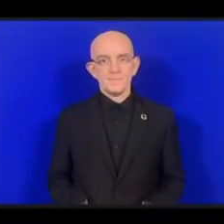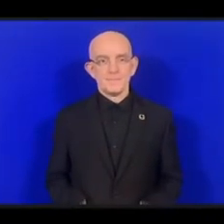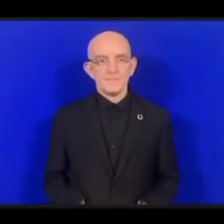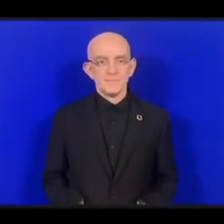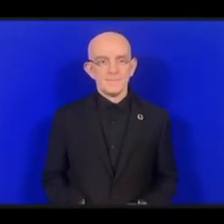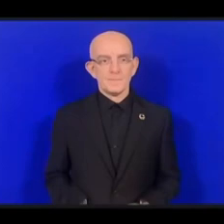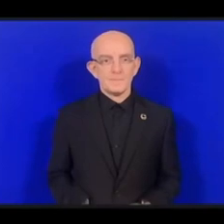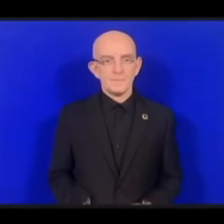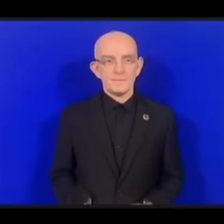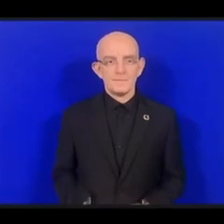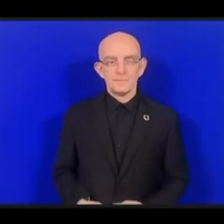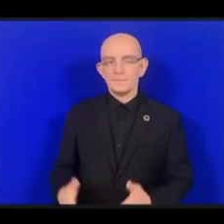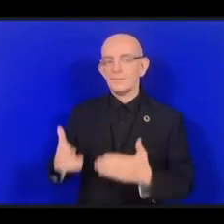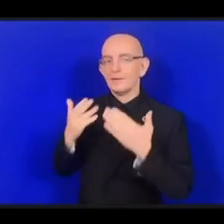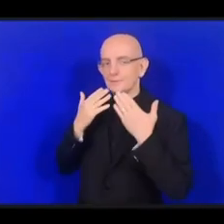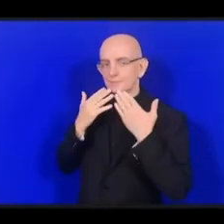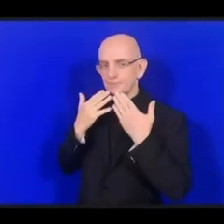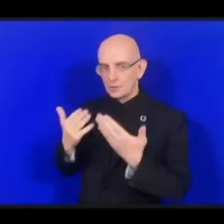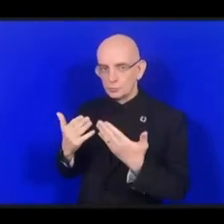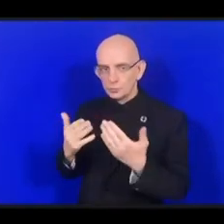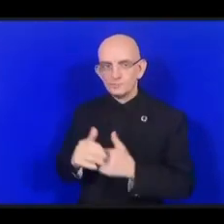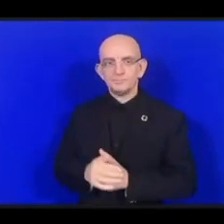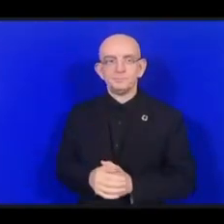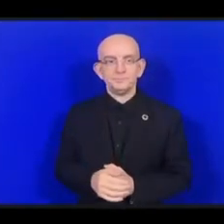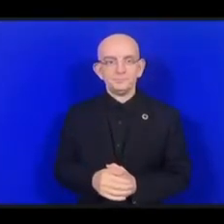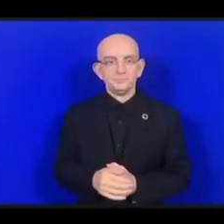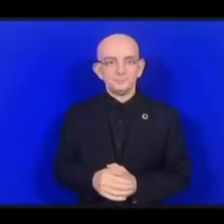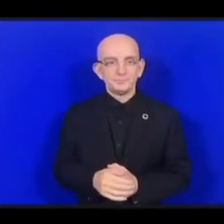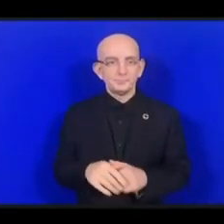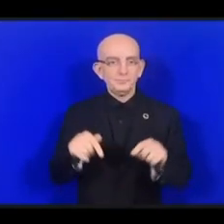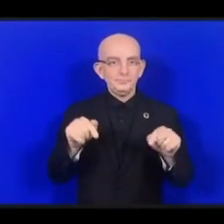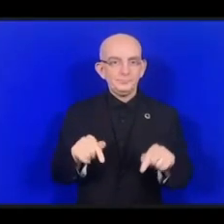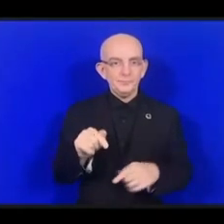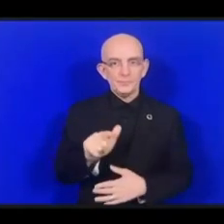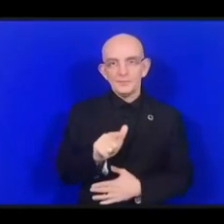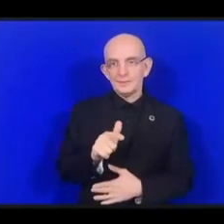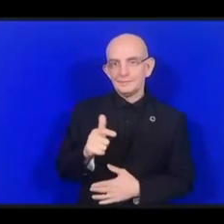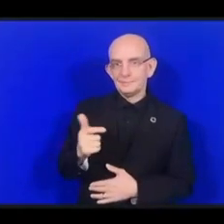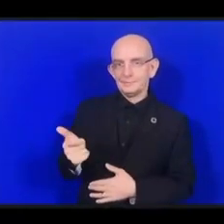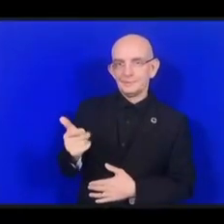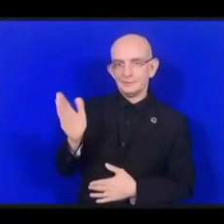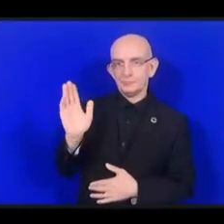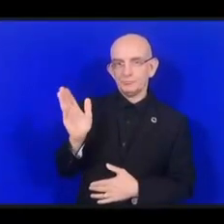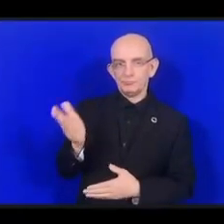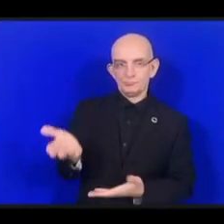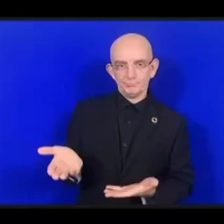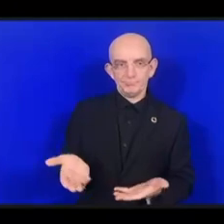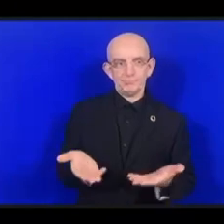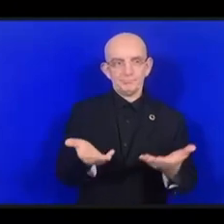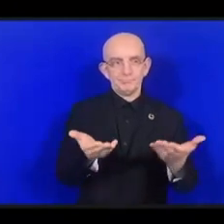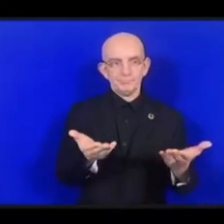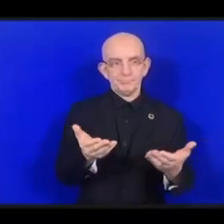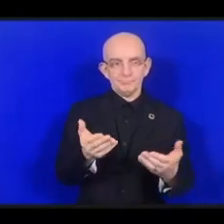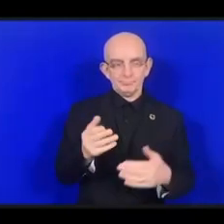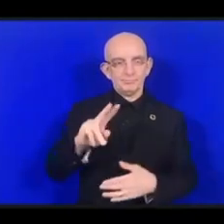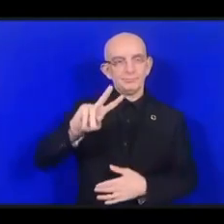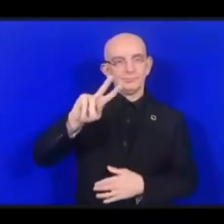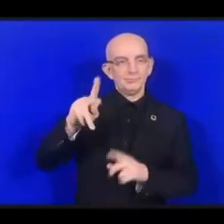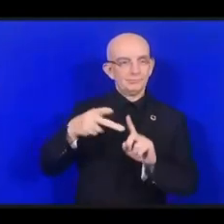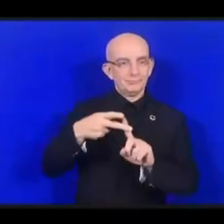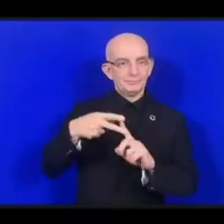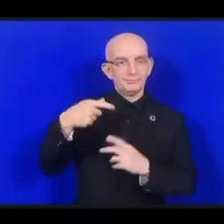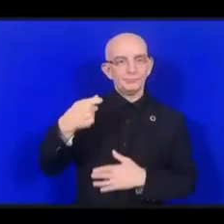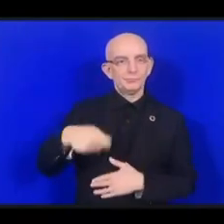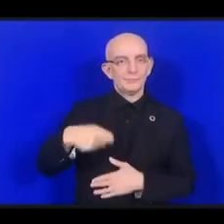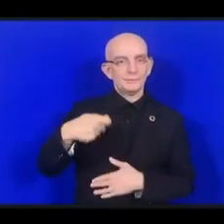maintenant la parole à Monsieur mes Kassar vice-président de la racoutaine Symphony qui prononcera